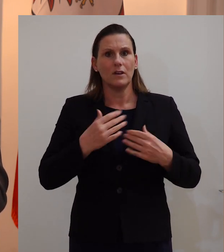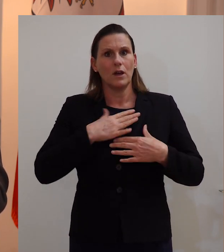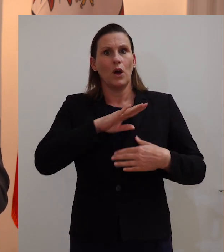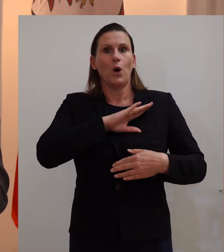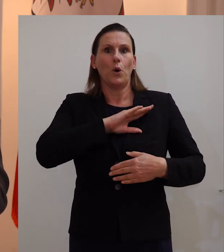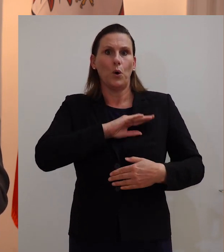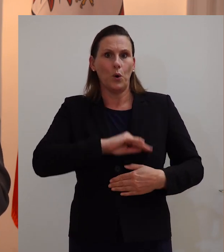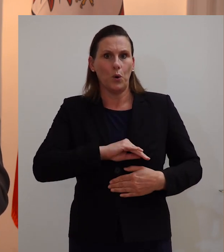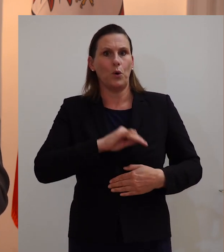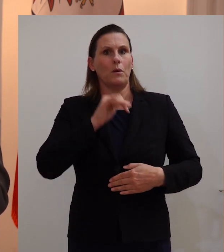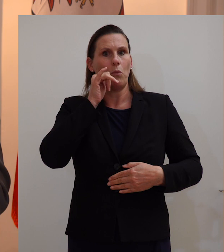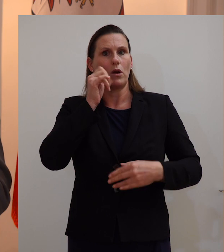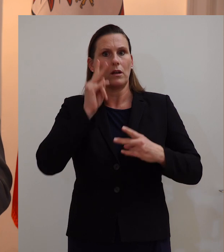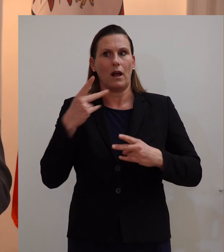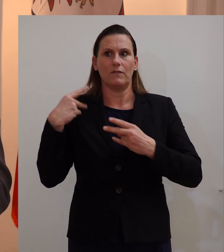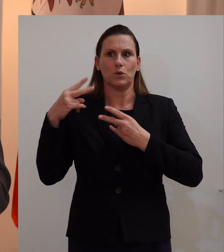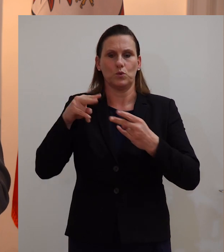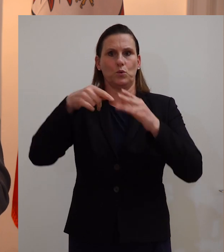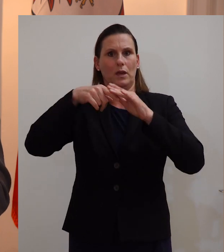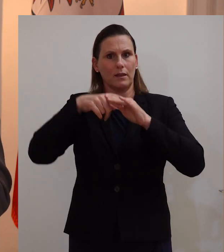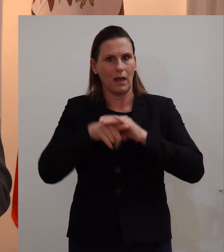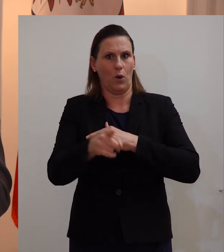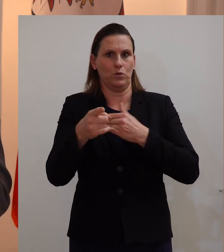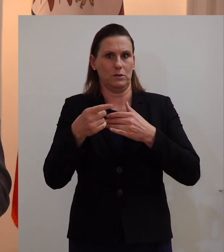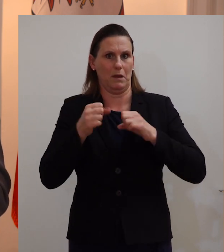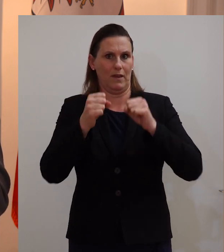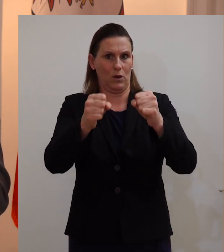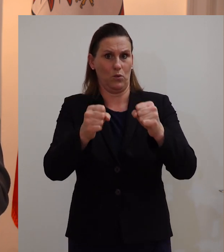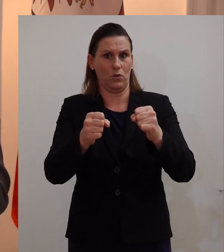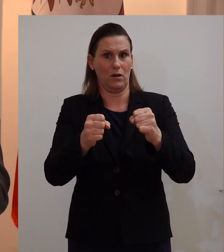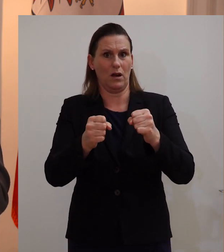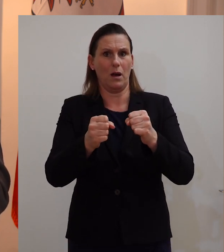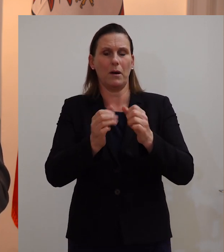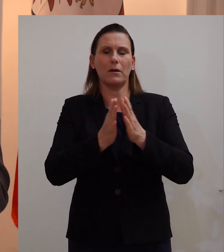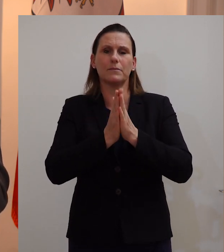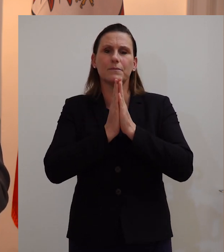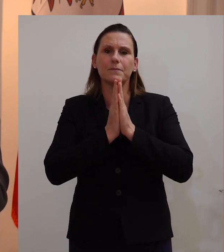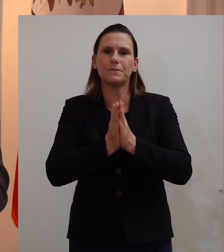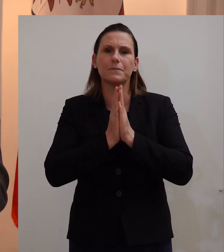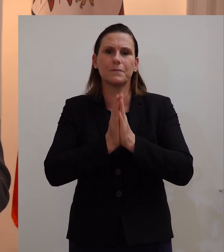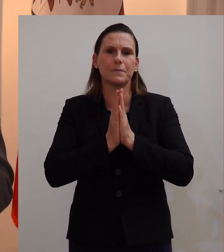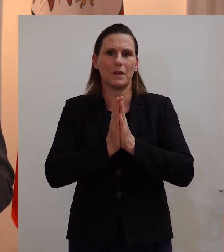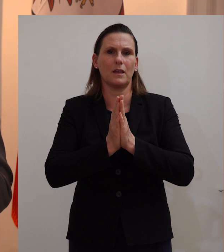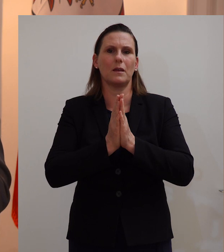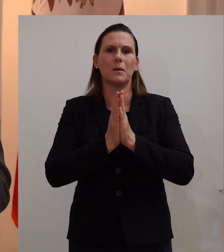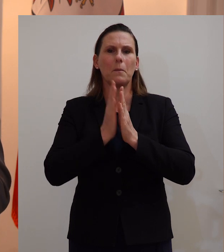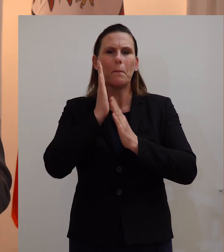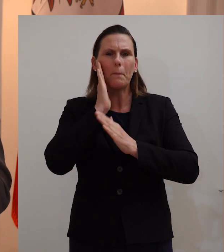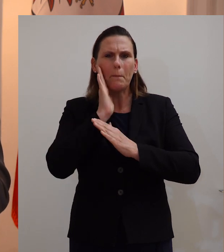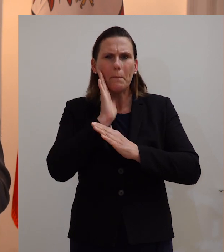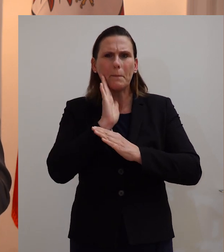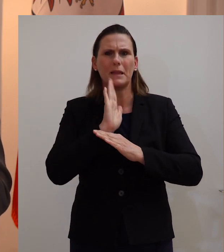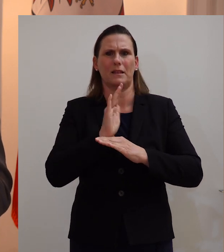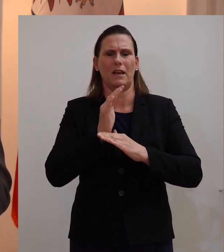morgen wieder erlaubt ist. Dennoch darf ich einen eindringlichen Appell an Sie richten. Verzichten